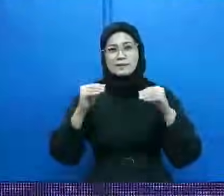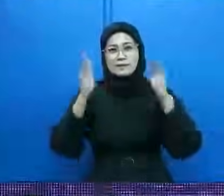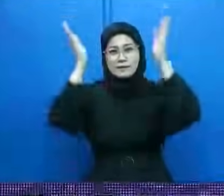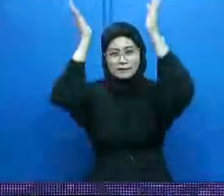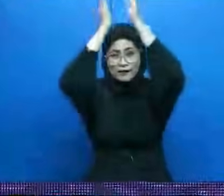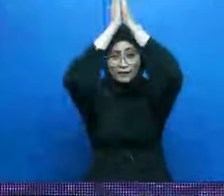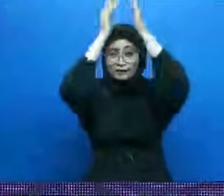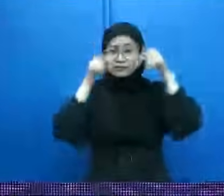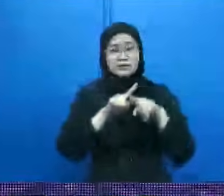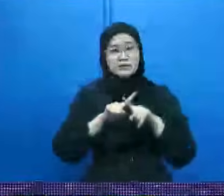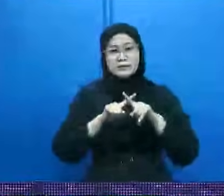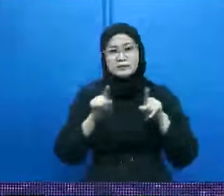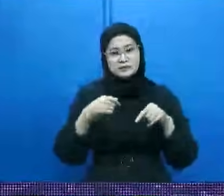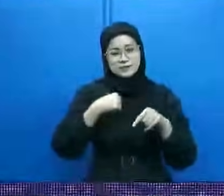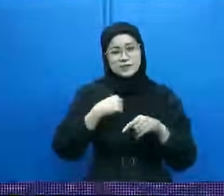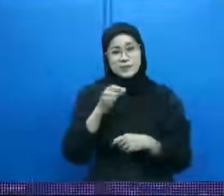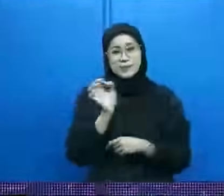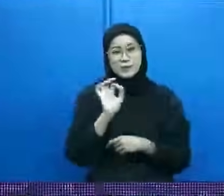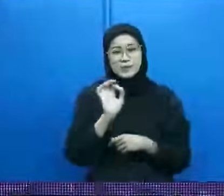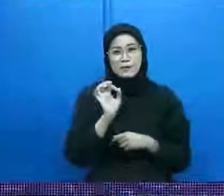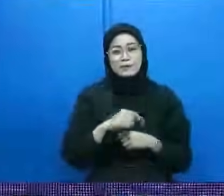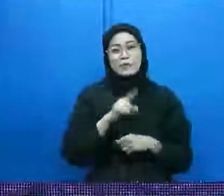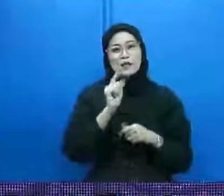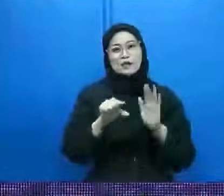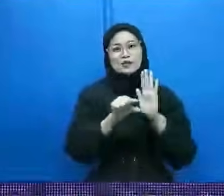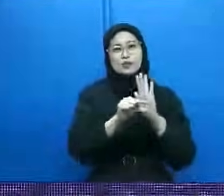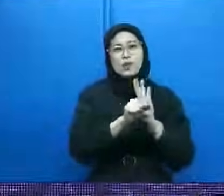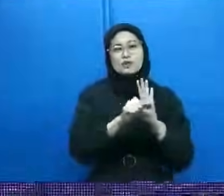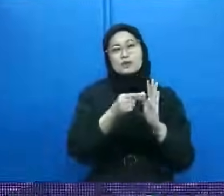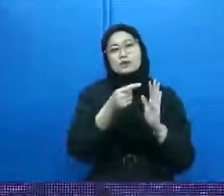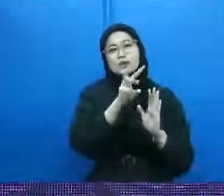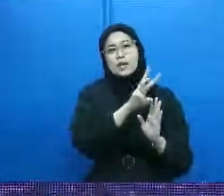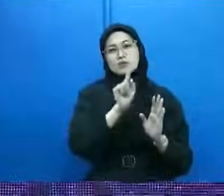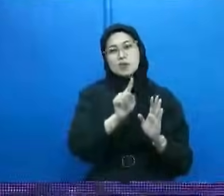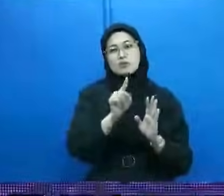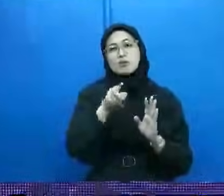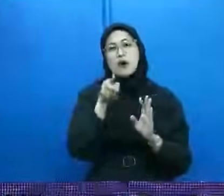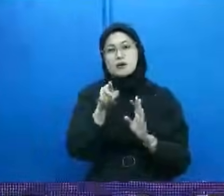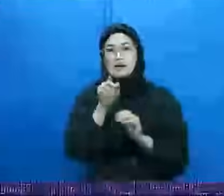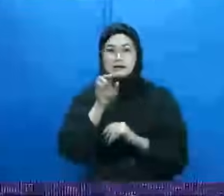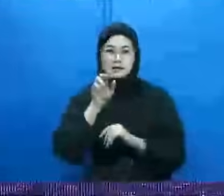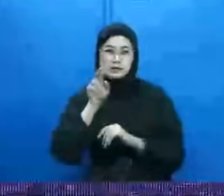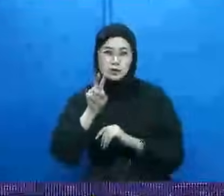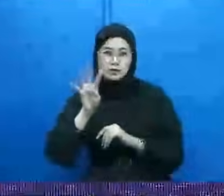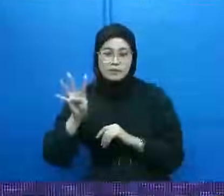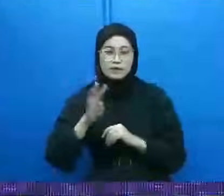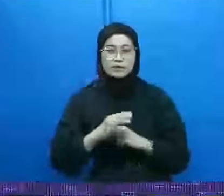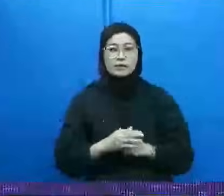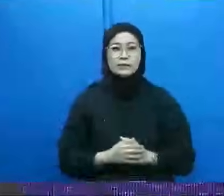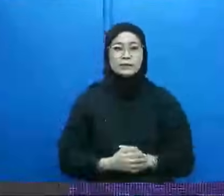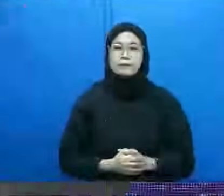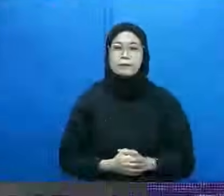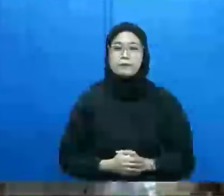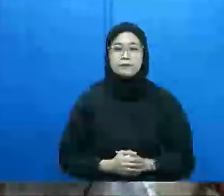di hadapan Allah Subhanahu wa taala. Quran surah 31 ayat 34. Inna Allah 'indahu 'ilmus sa'ah wa